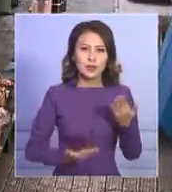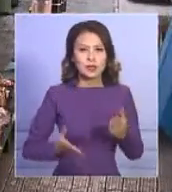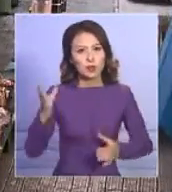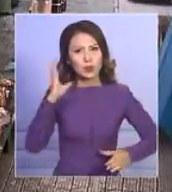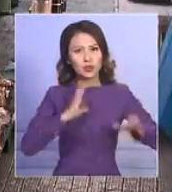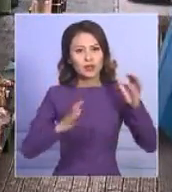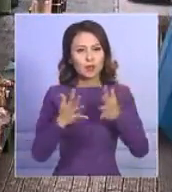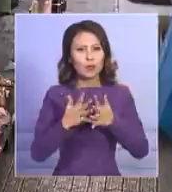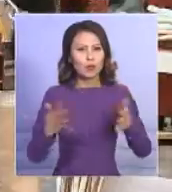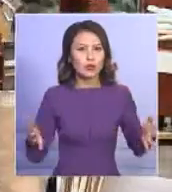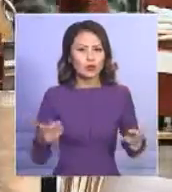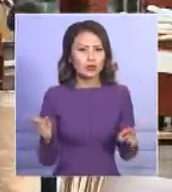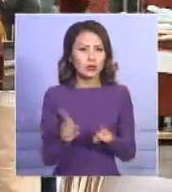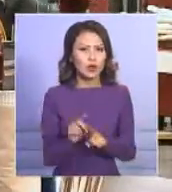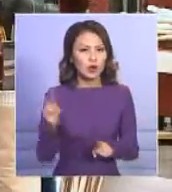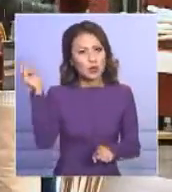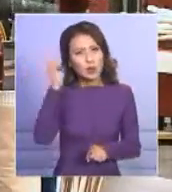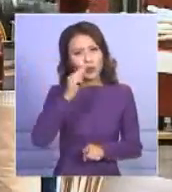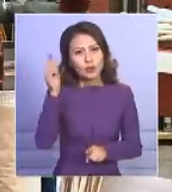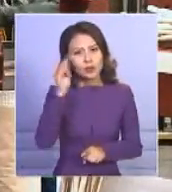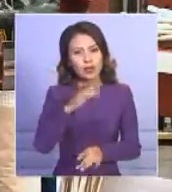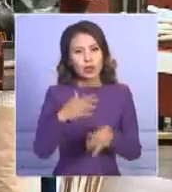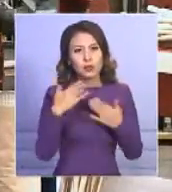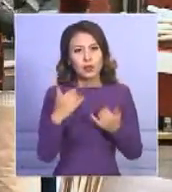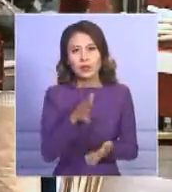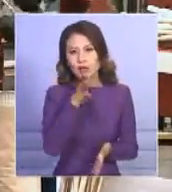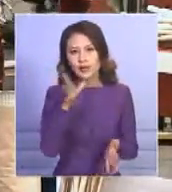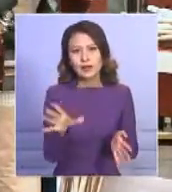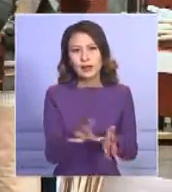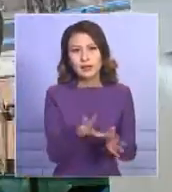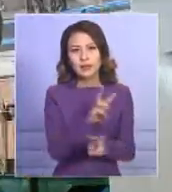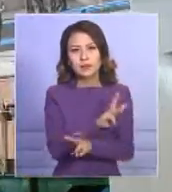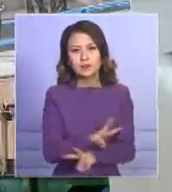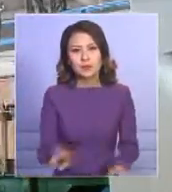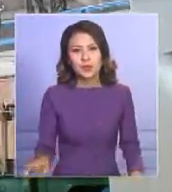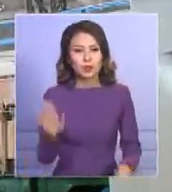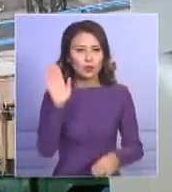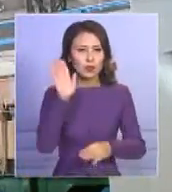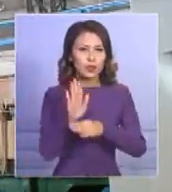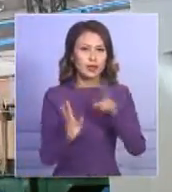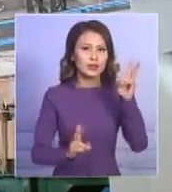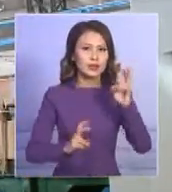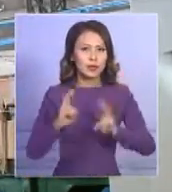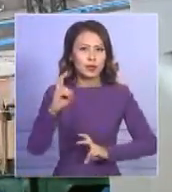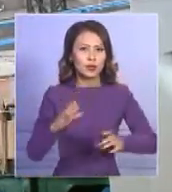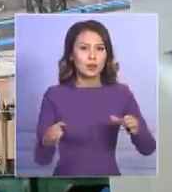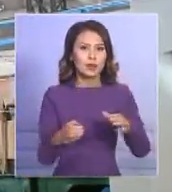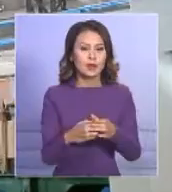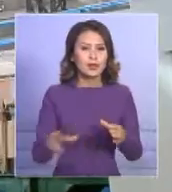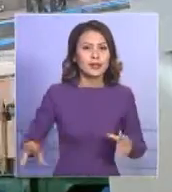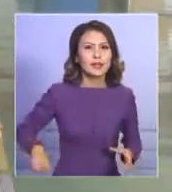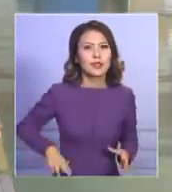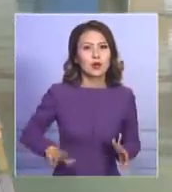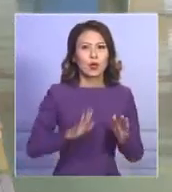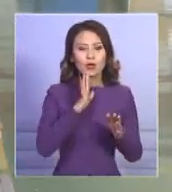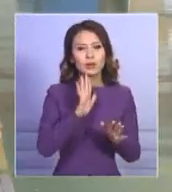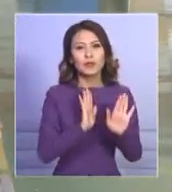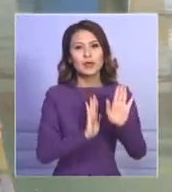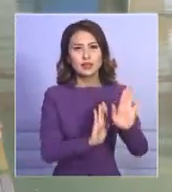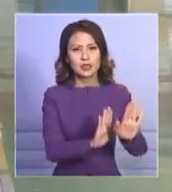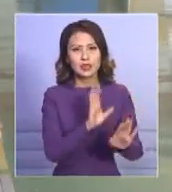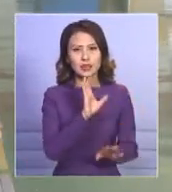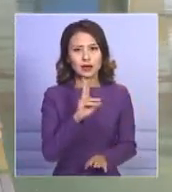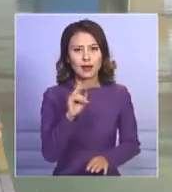болады. Енді осындай нақты талап қойылады. Бұл туралы бүгін энергетика министрлігі мұнай өнеркәсібін дамыту департаменті директорының